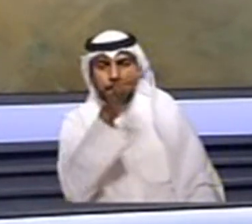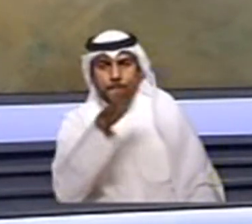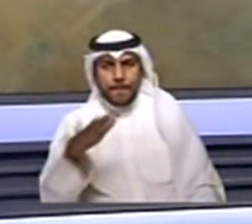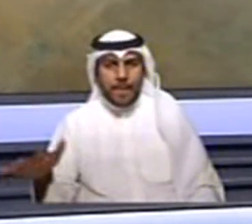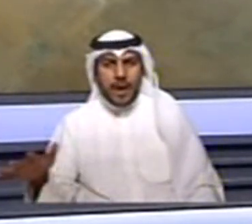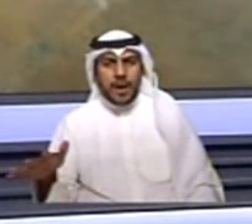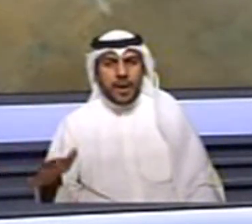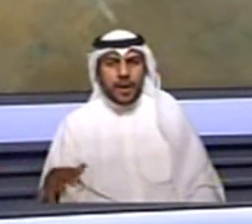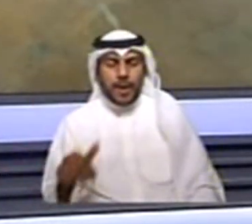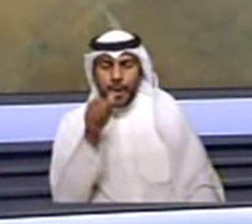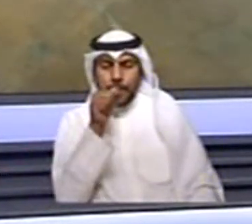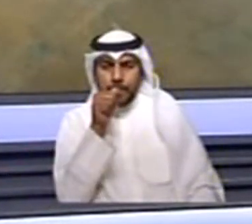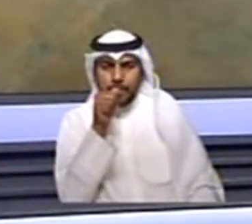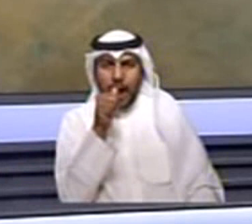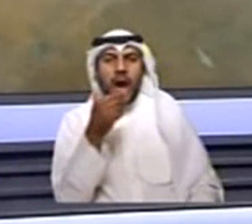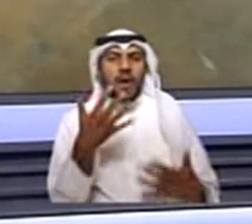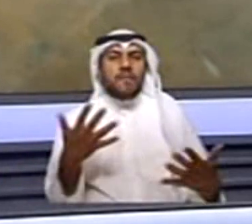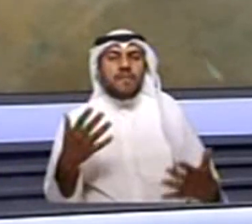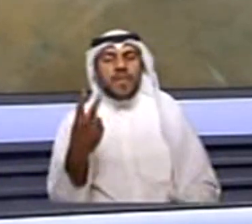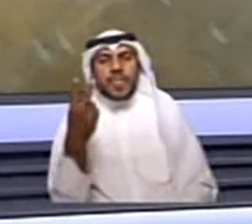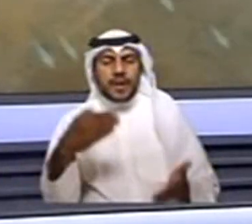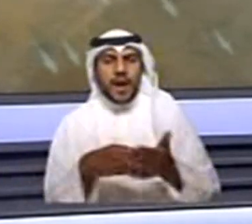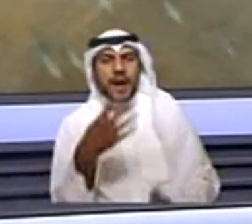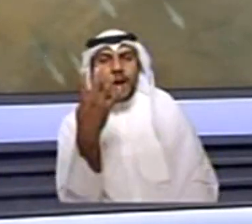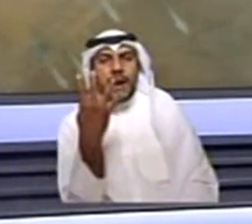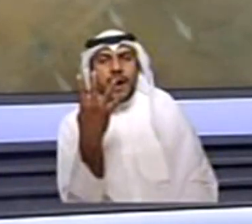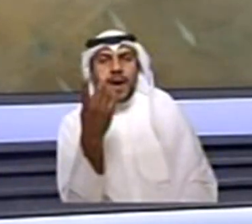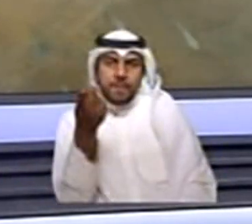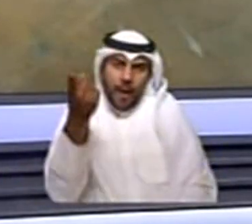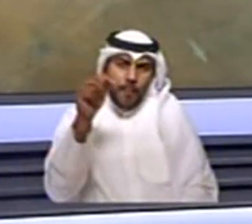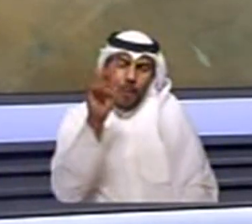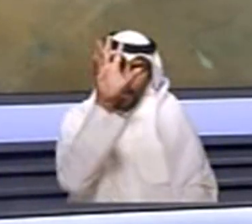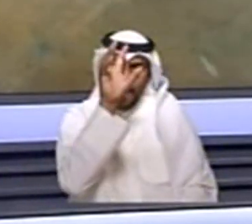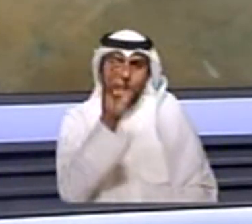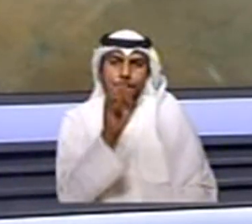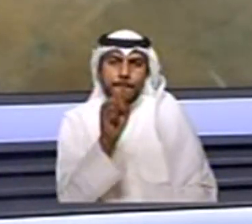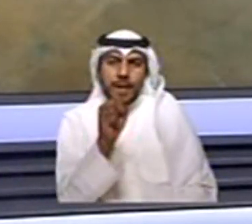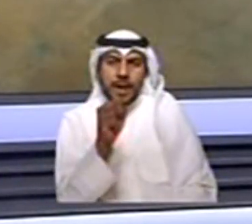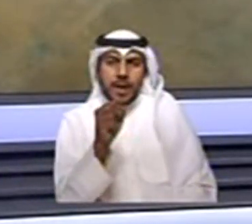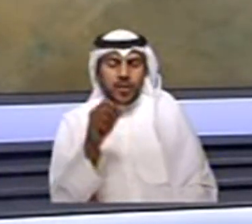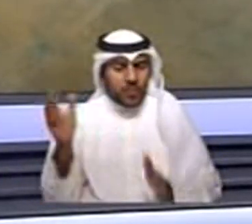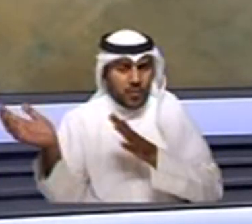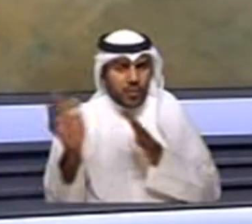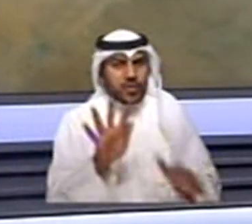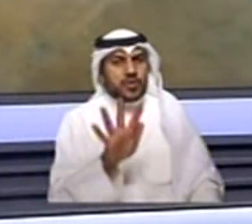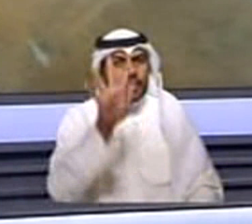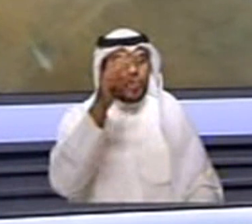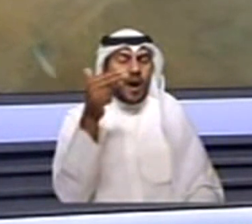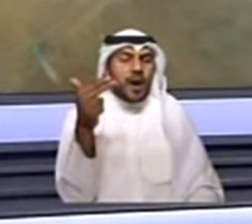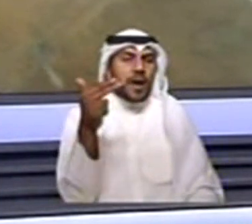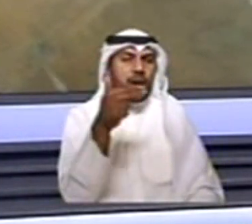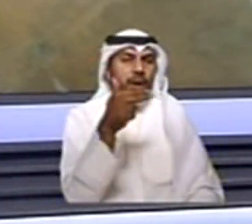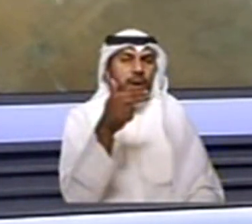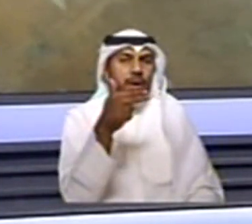البحر أيضا راح يكون خفيف إلى معتدل الموج من 2 إلى 4 قدم، مساء يوم الغد تتراجع سرعة الرياح أكثر وتكون شمالية غربية إلى